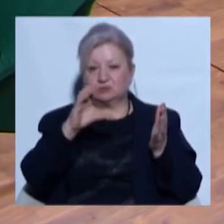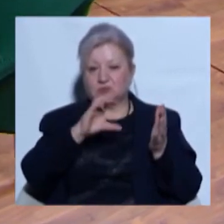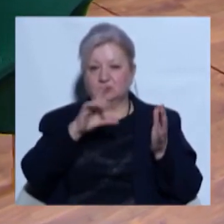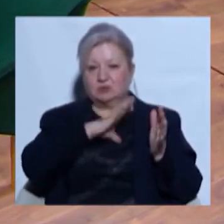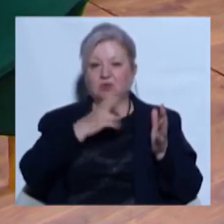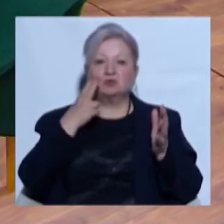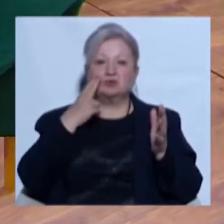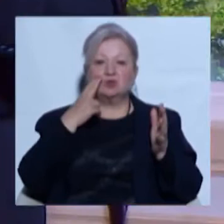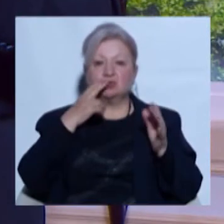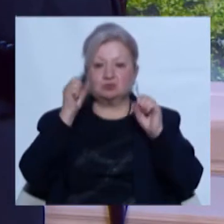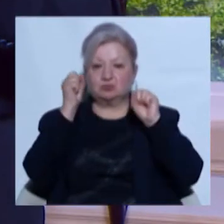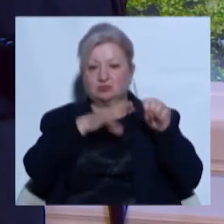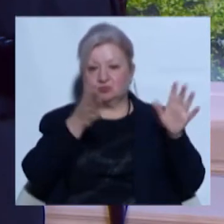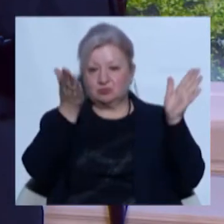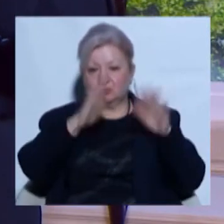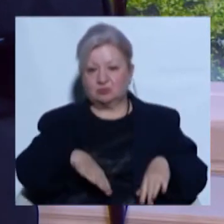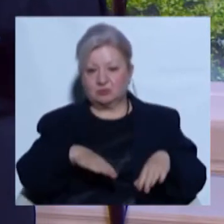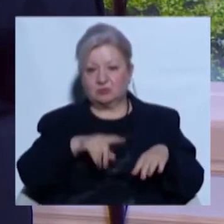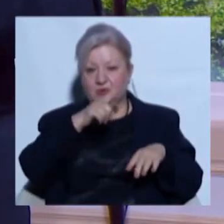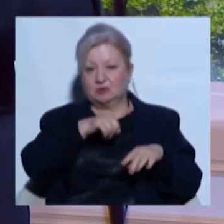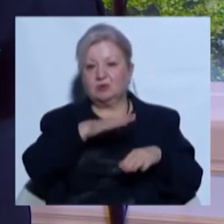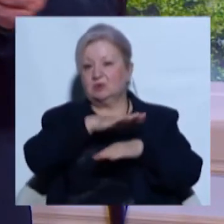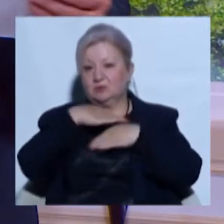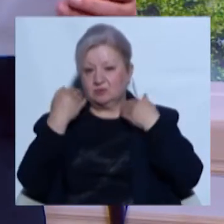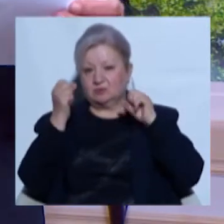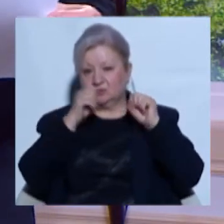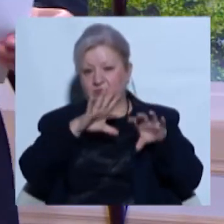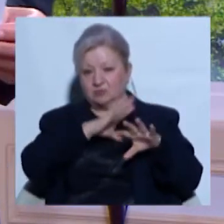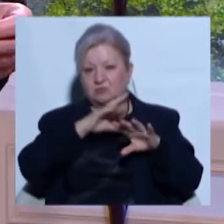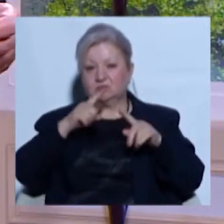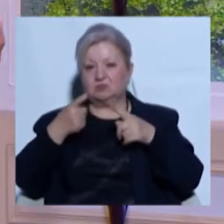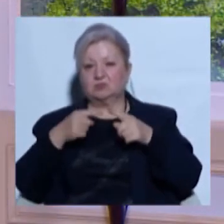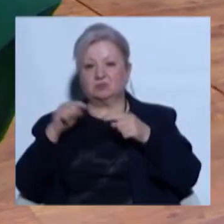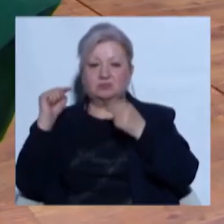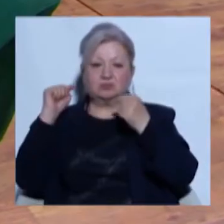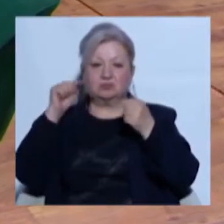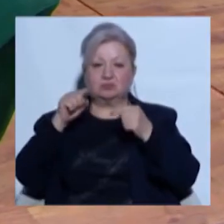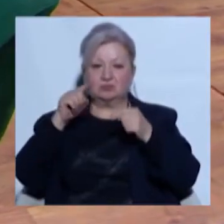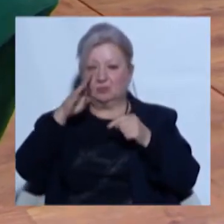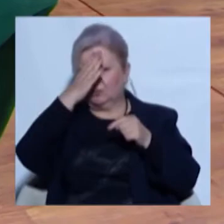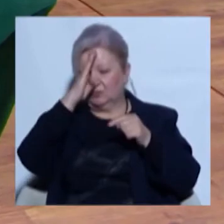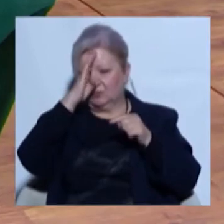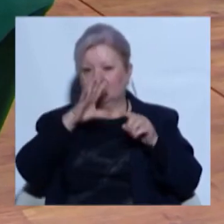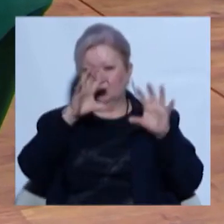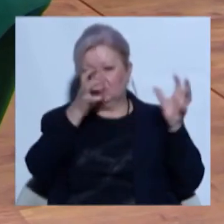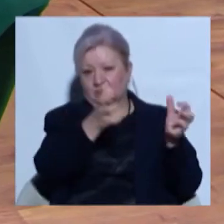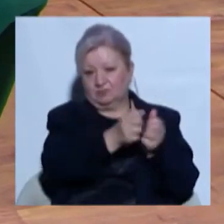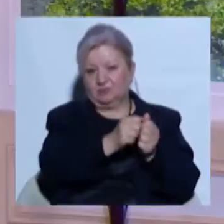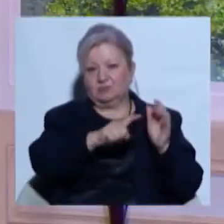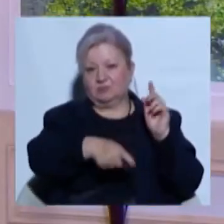დაცემული სოხუმის დატოვება არ მოინდომეს და სეპარატისტებმა დახვრიტეს.